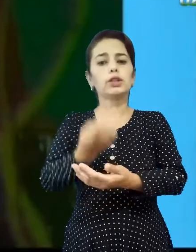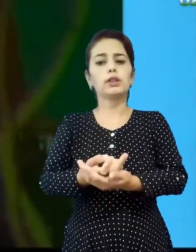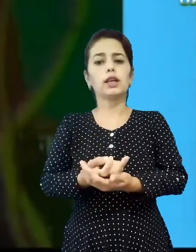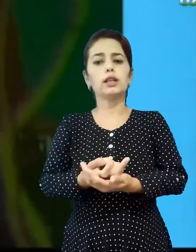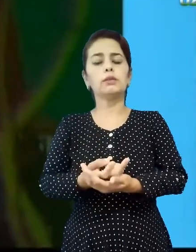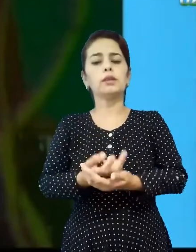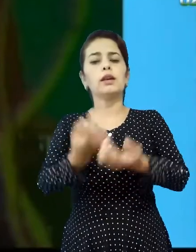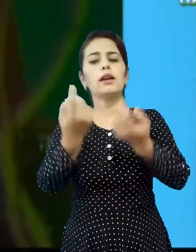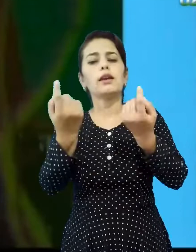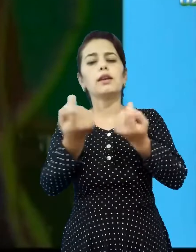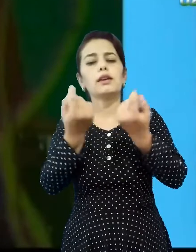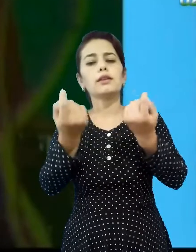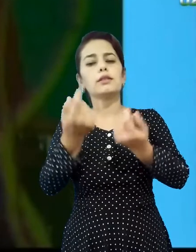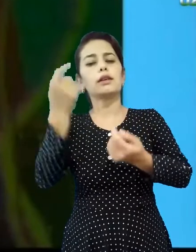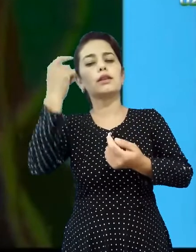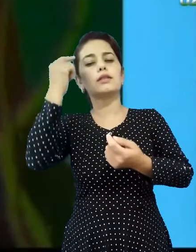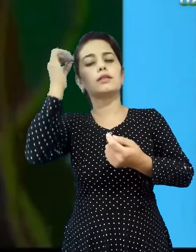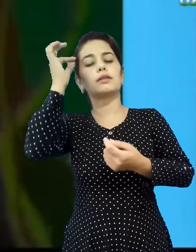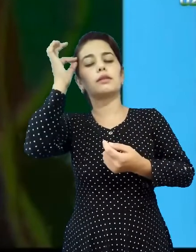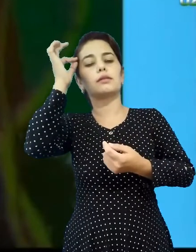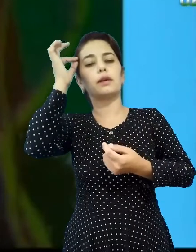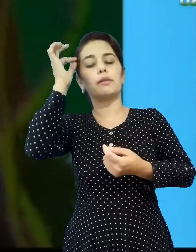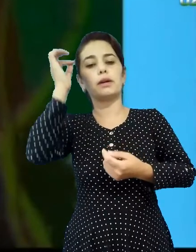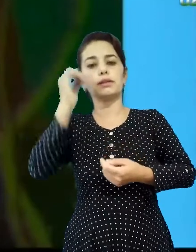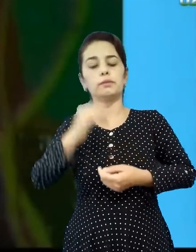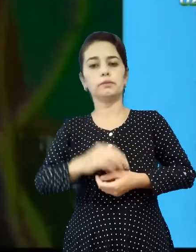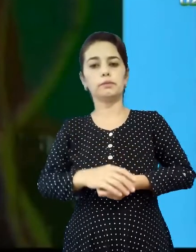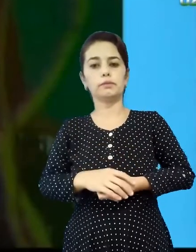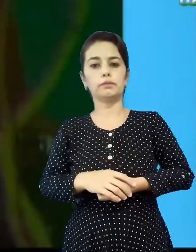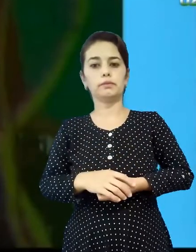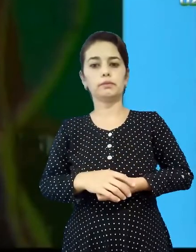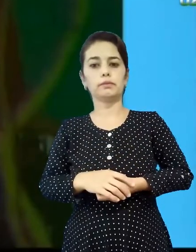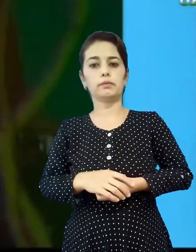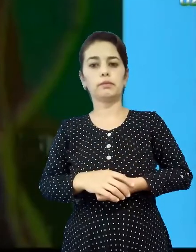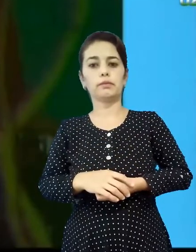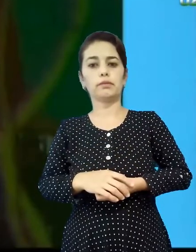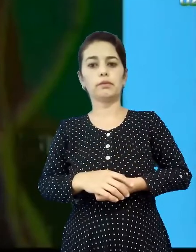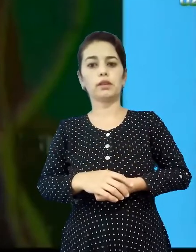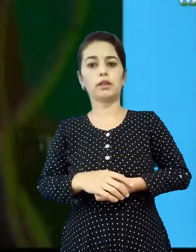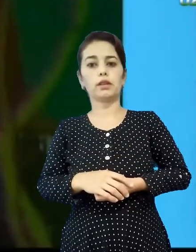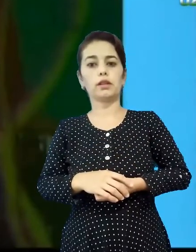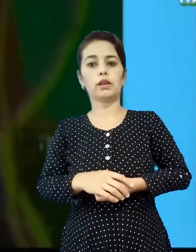Hushimdan ketayotganligimni es bilaman.